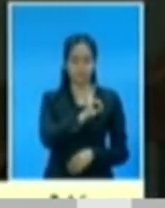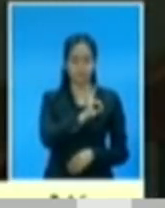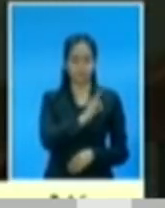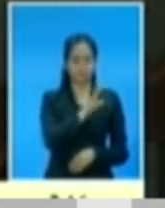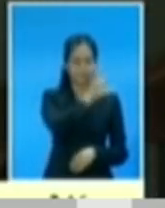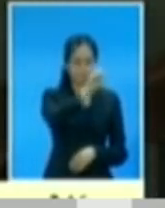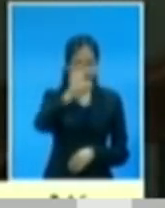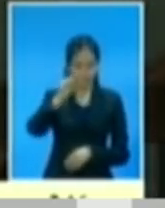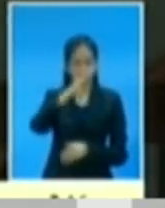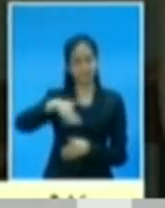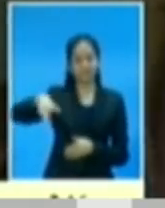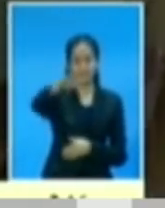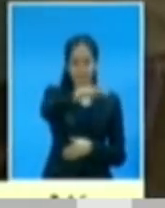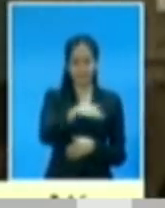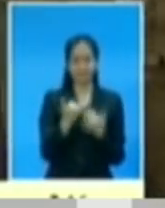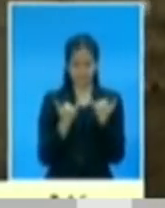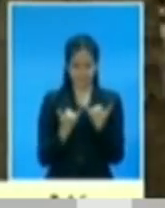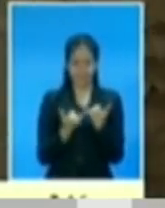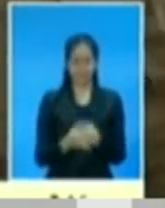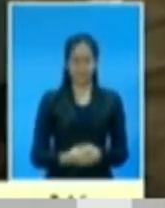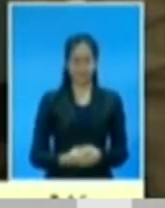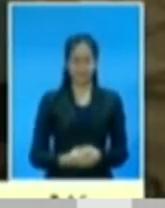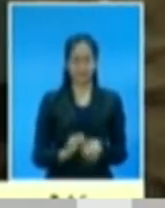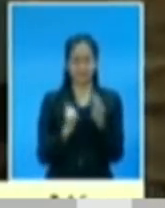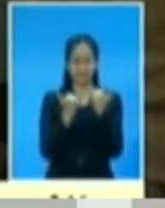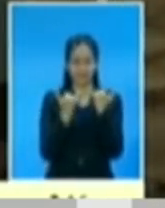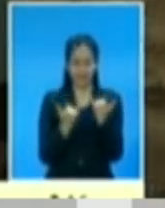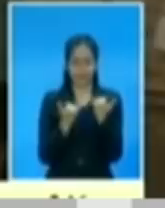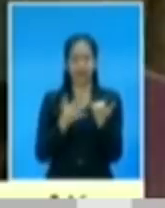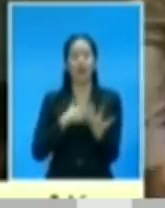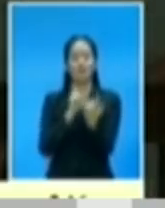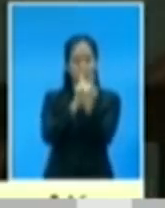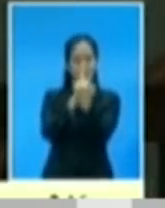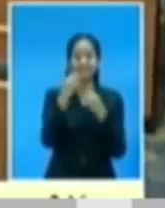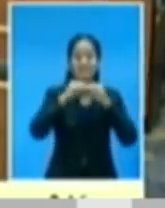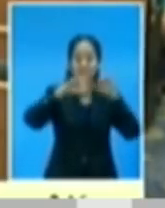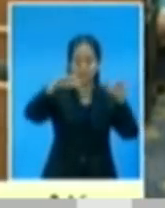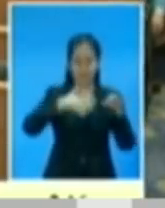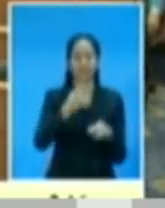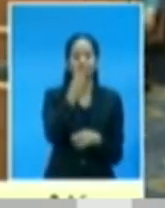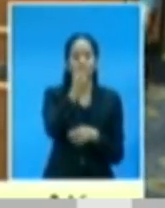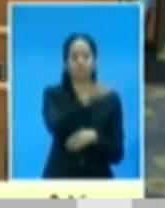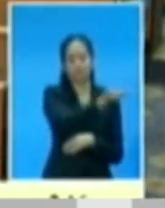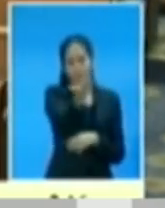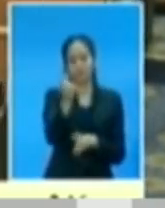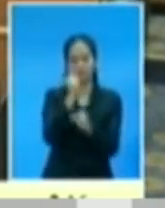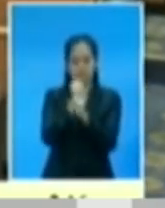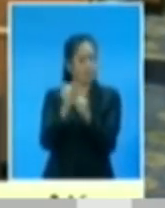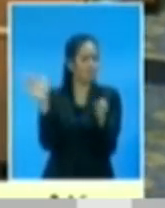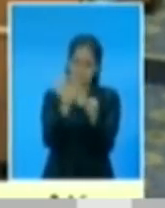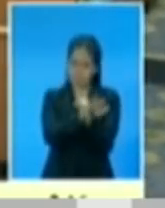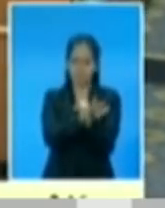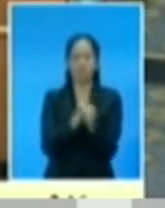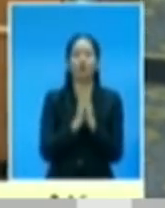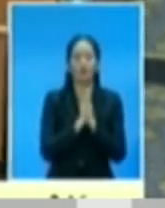ทเนี่ยนะฮะว่าเพิ่มขึ้นจากปีที่แล้วถึง 9,000 ล้านบาทพร้อมกับที่มีการจัดสรร งบสำหรับการรักษาความสงบเรียบร้